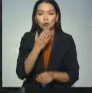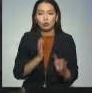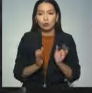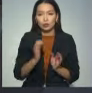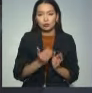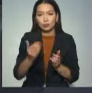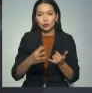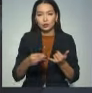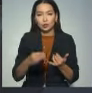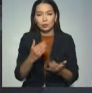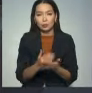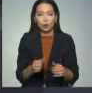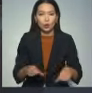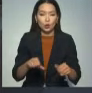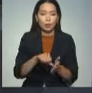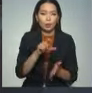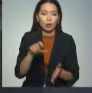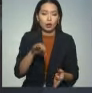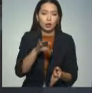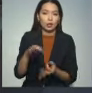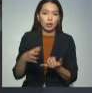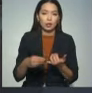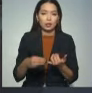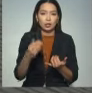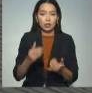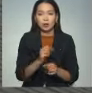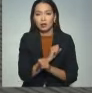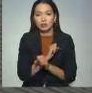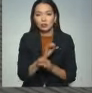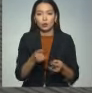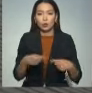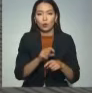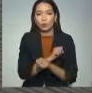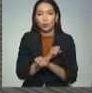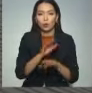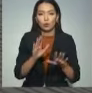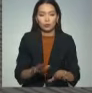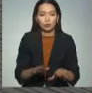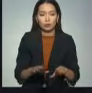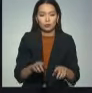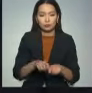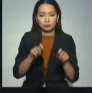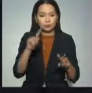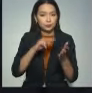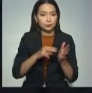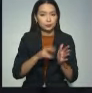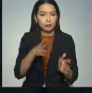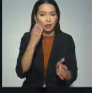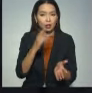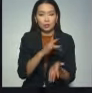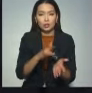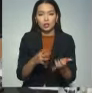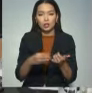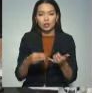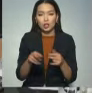жерлерде бар. Комиссия мүшелері пайдаланылмай жатқан аумақтарға саябақтар мен қоғамдық демалыс орындарын салуды жөн көреді. Алматы қаласының жер